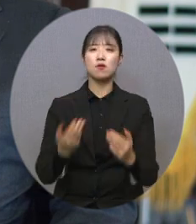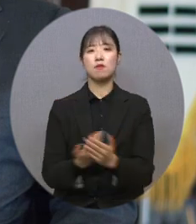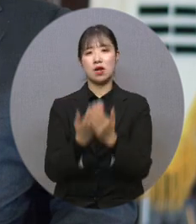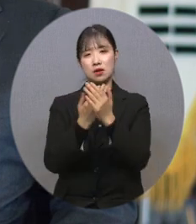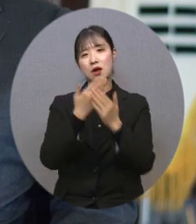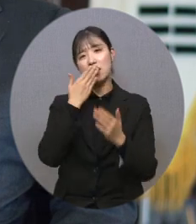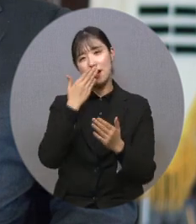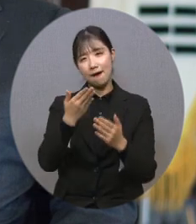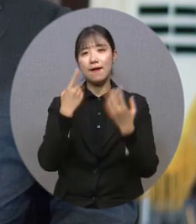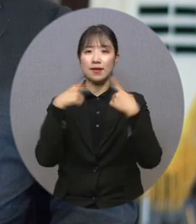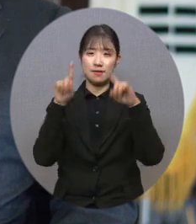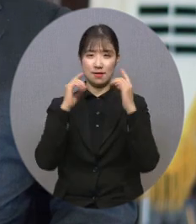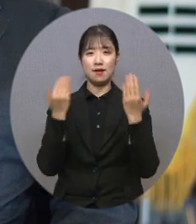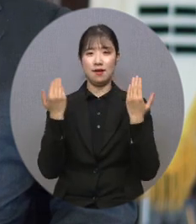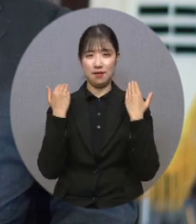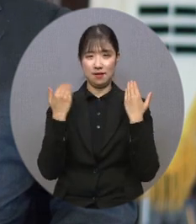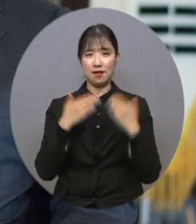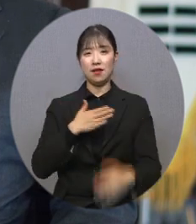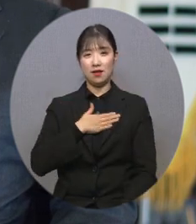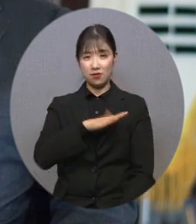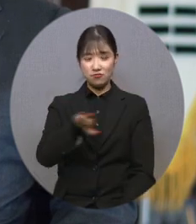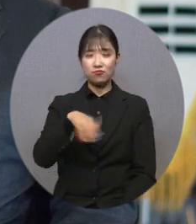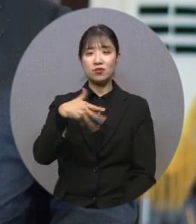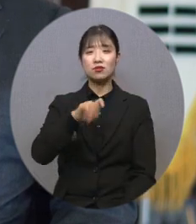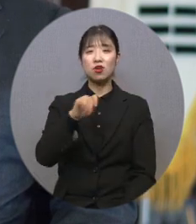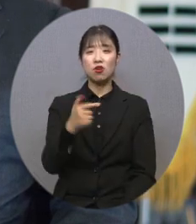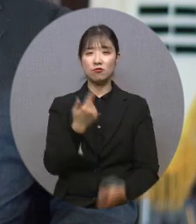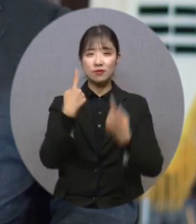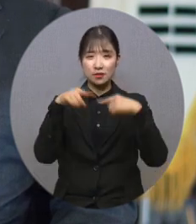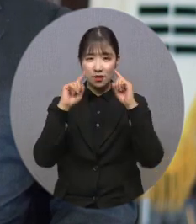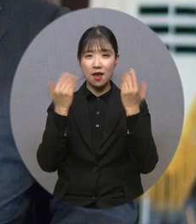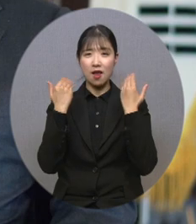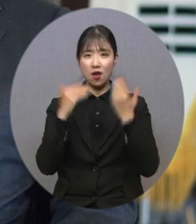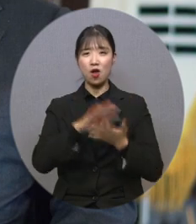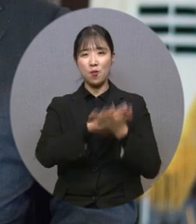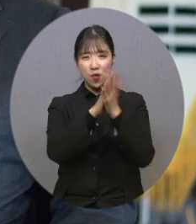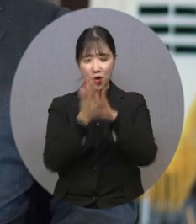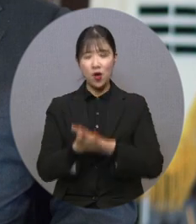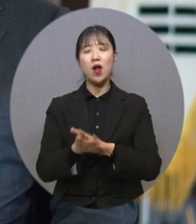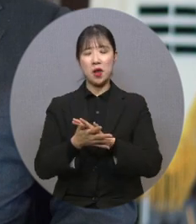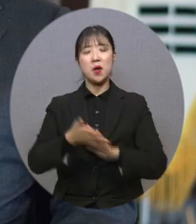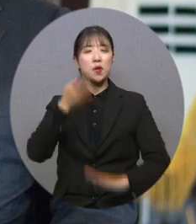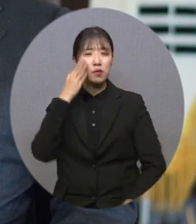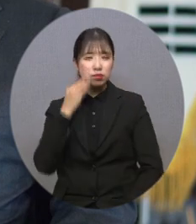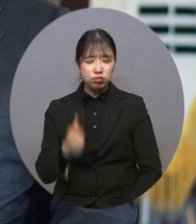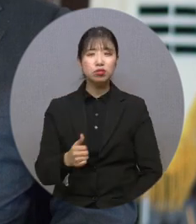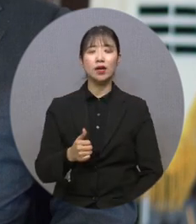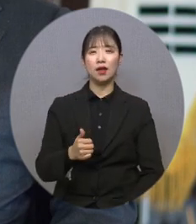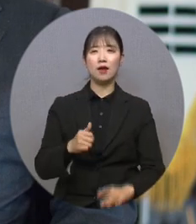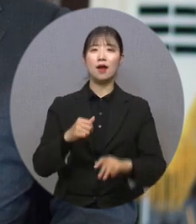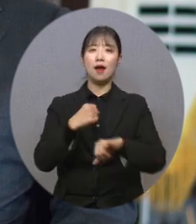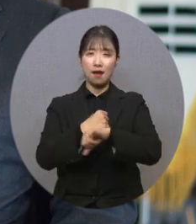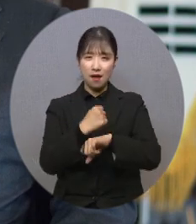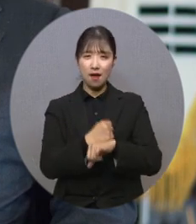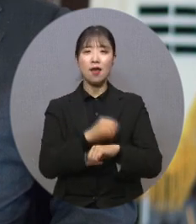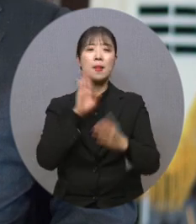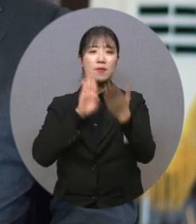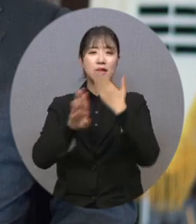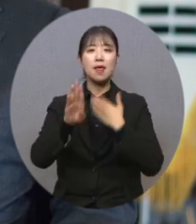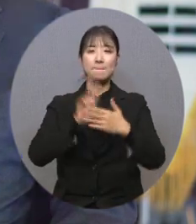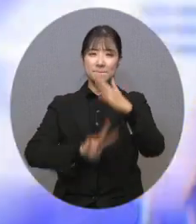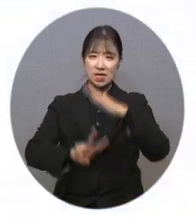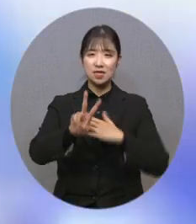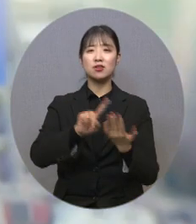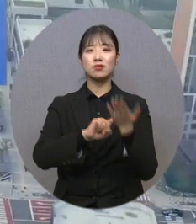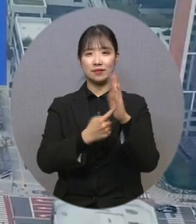발전이 가능한 대학. 우리 청운대학교는 변화에 유연하게 대응하고 미래 비전을 제시하는